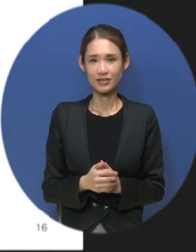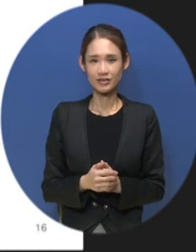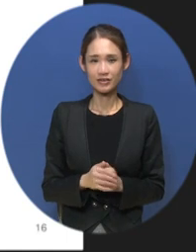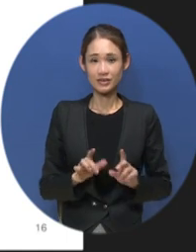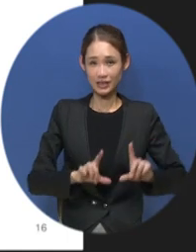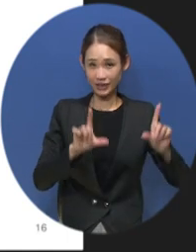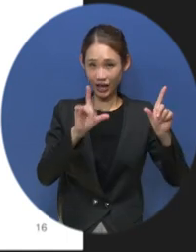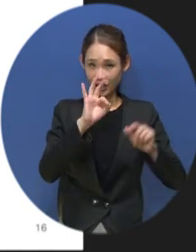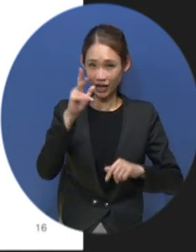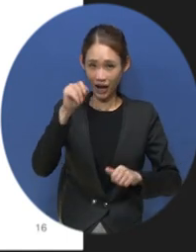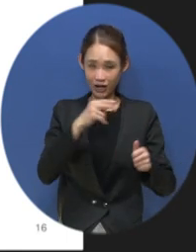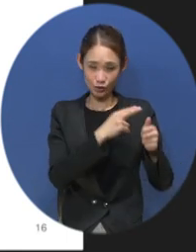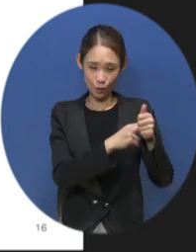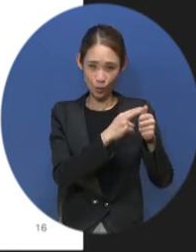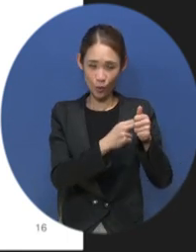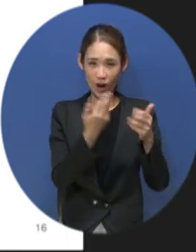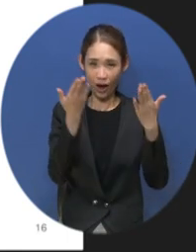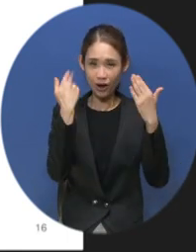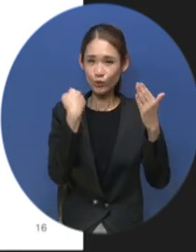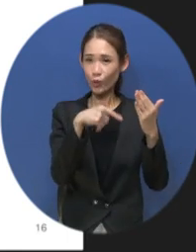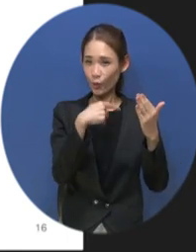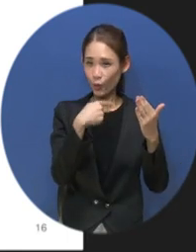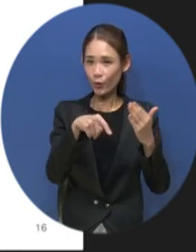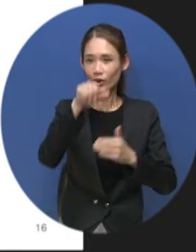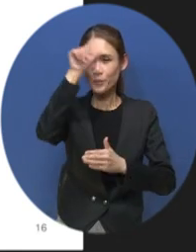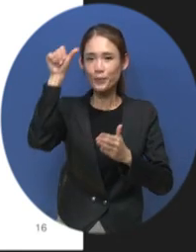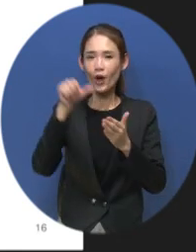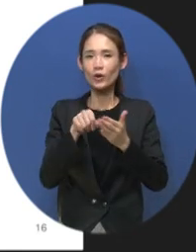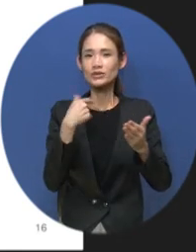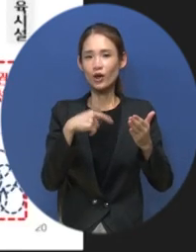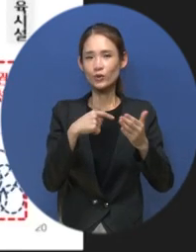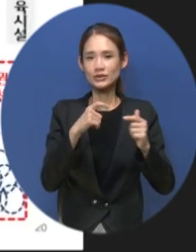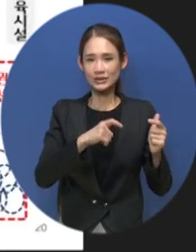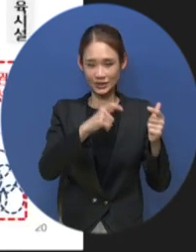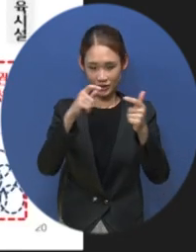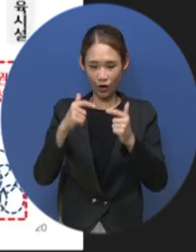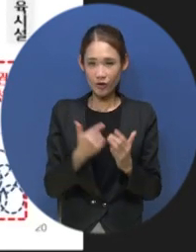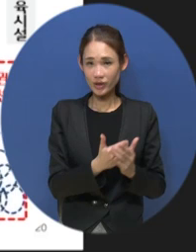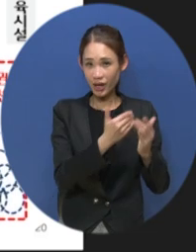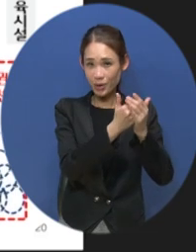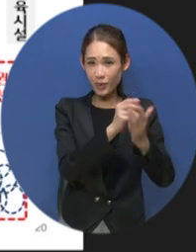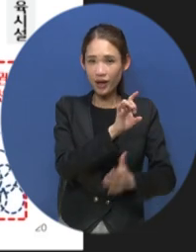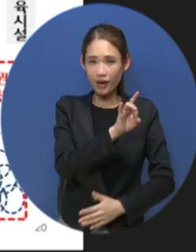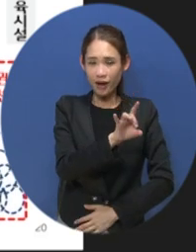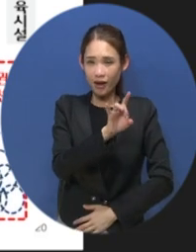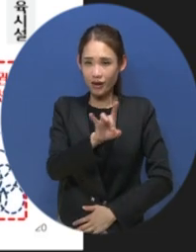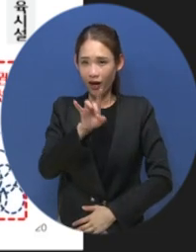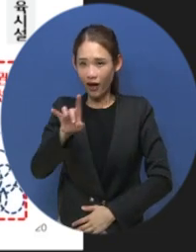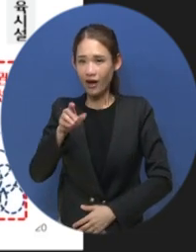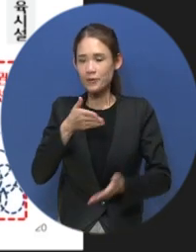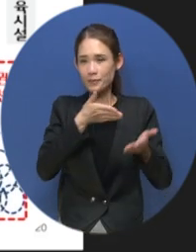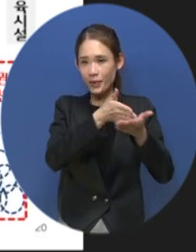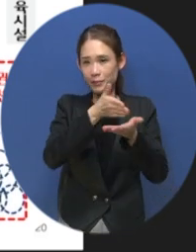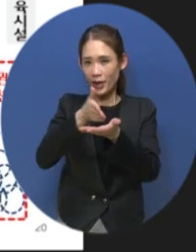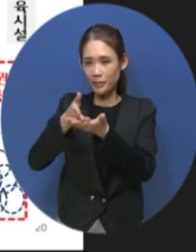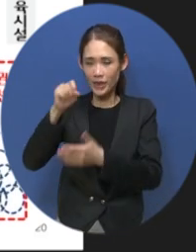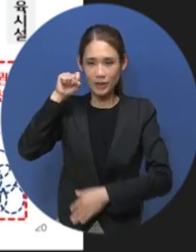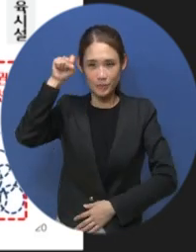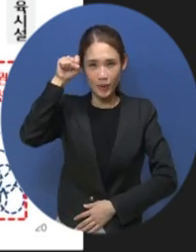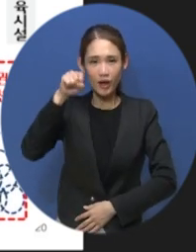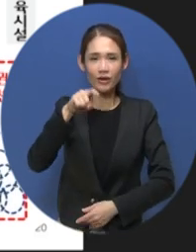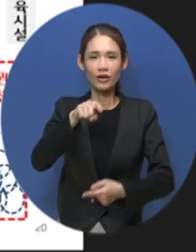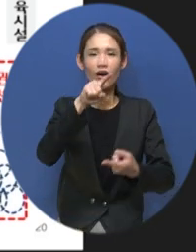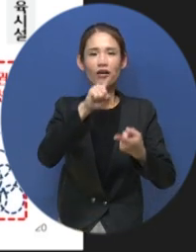이날 양 교수는 학교 교육과 평생교육 지역개발이 각각 목소리를 내는 것이